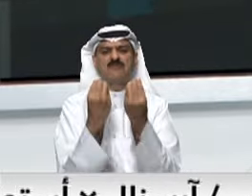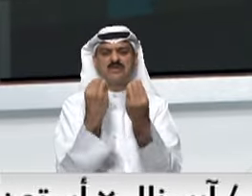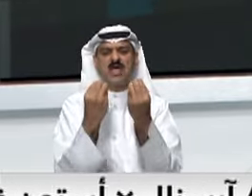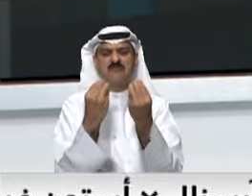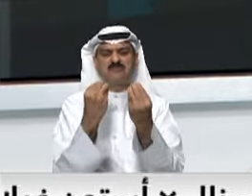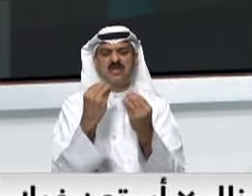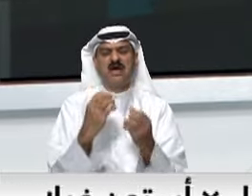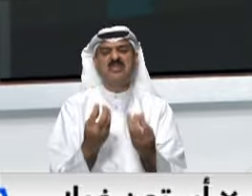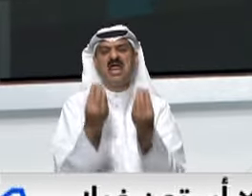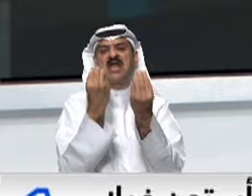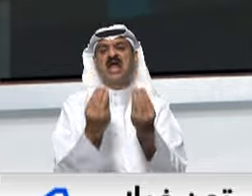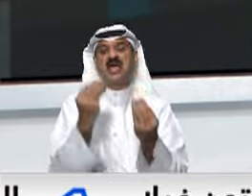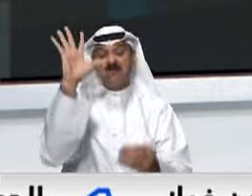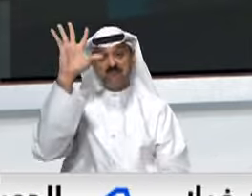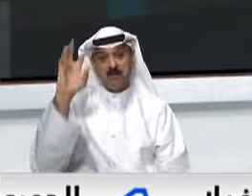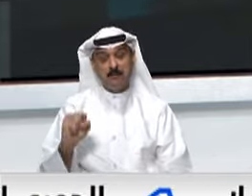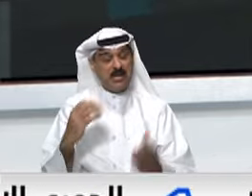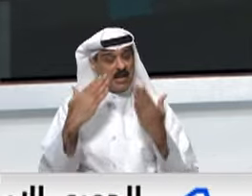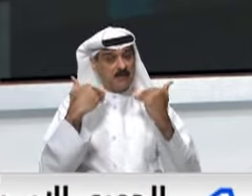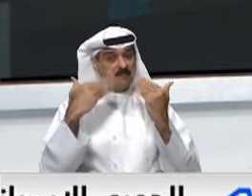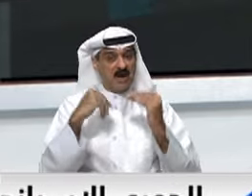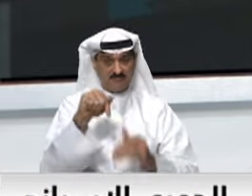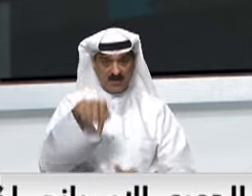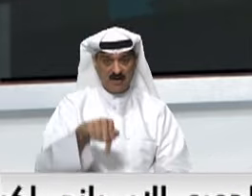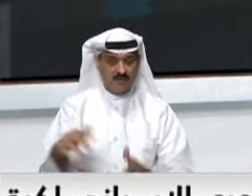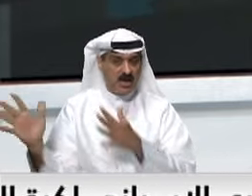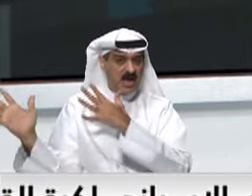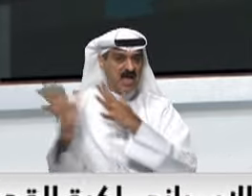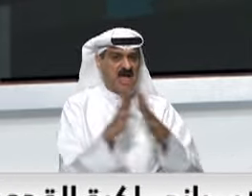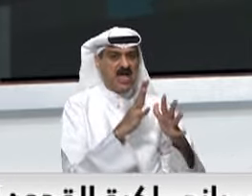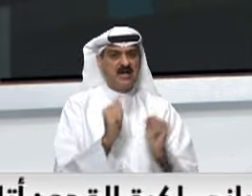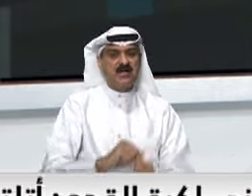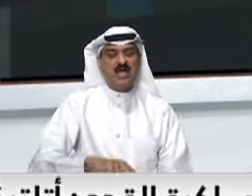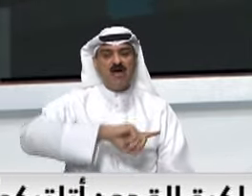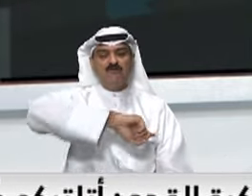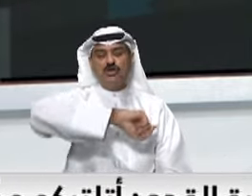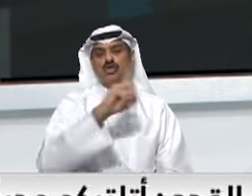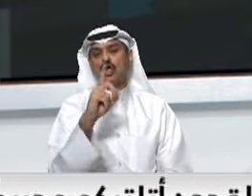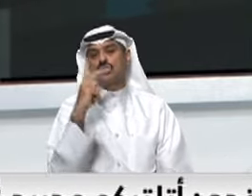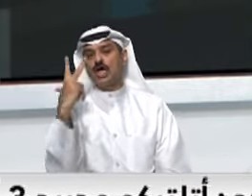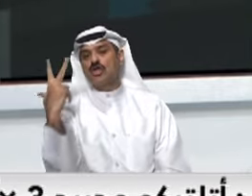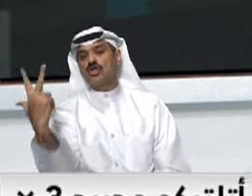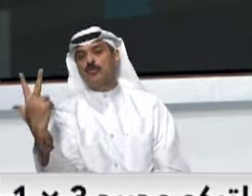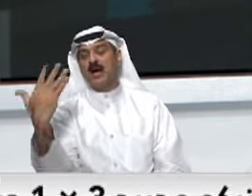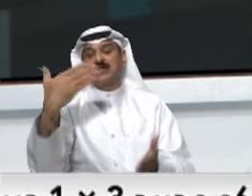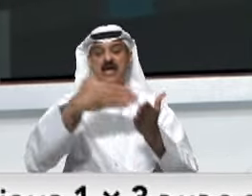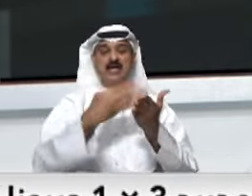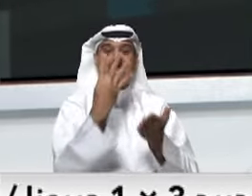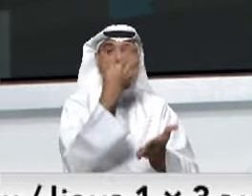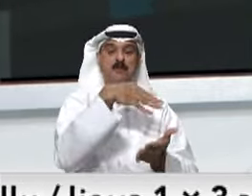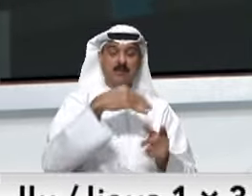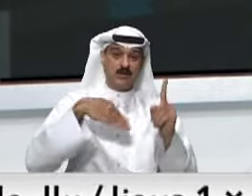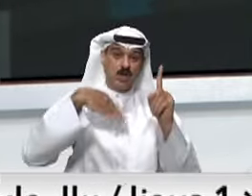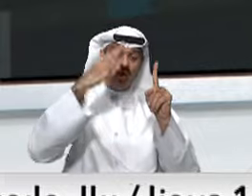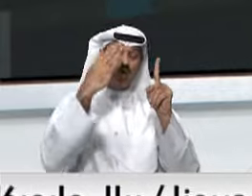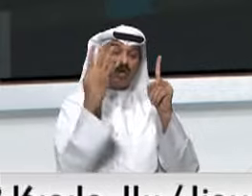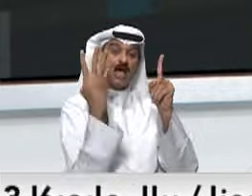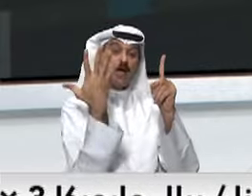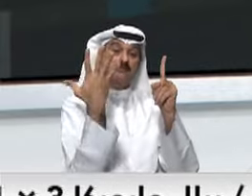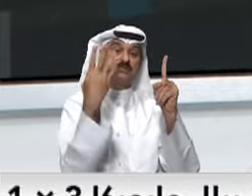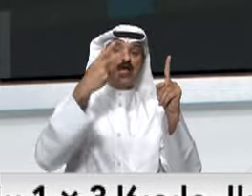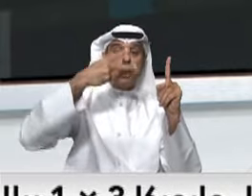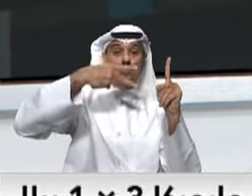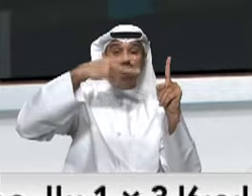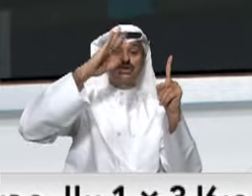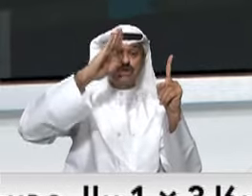المساء، والرياح من 8 إلى 40 كيلومتر في الساعة. درجة الحرارة العظمى 25 درجة مئوية، والصغرى 19